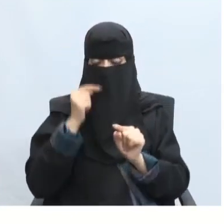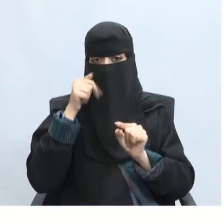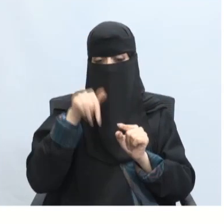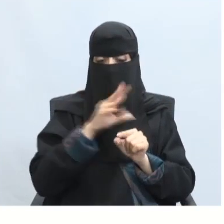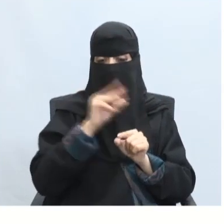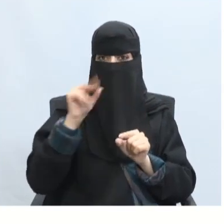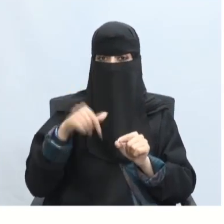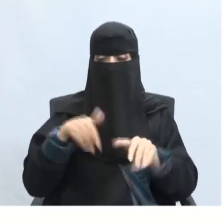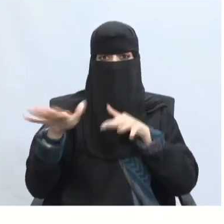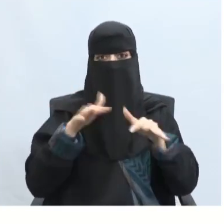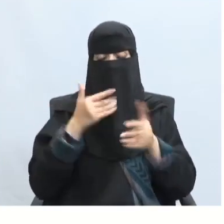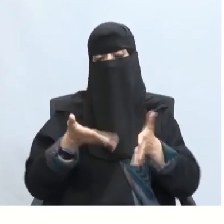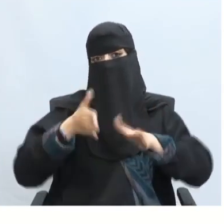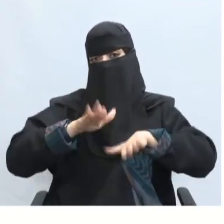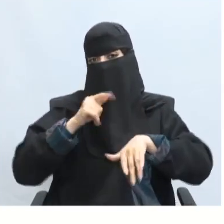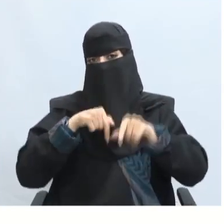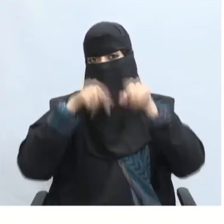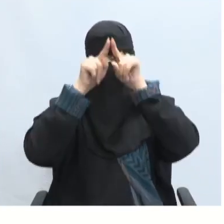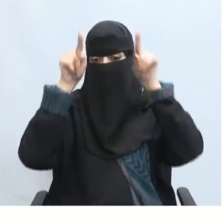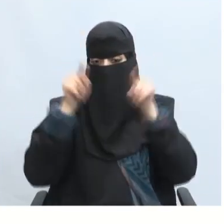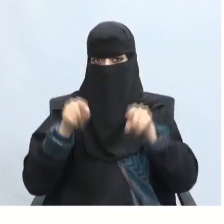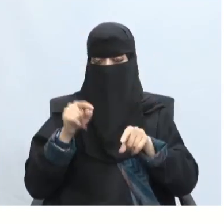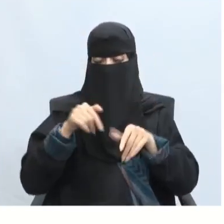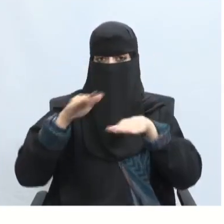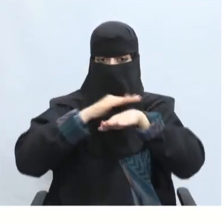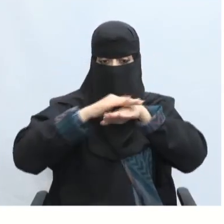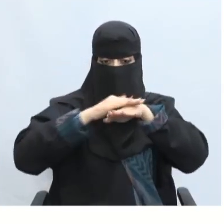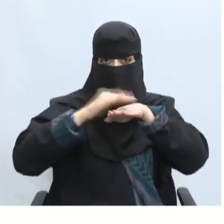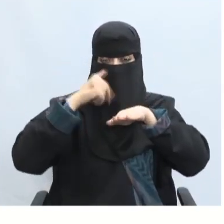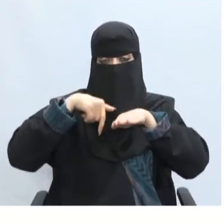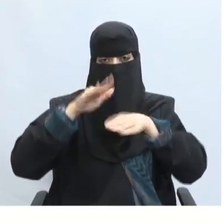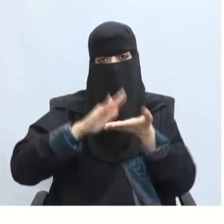تنطبق معظمها على حدود الصفائح